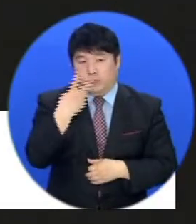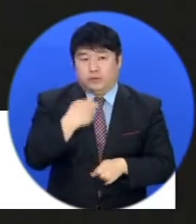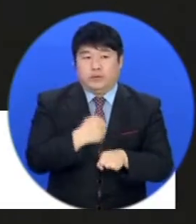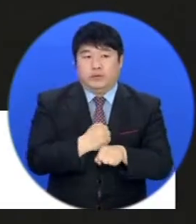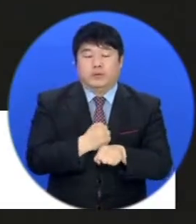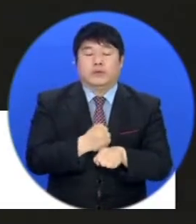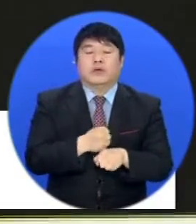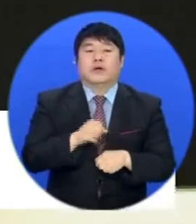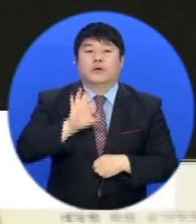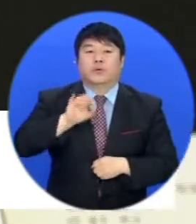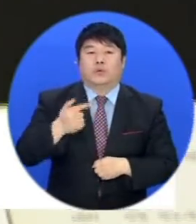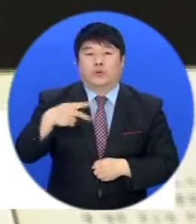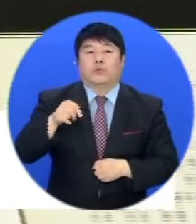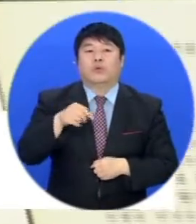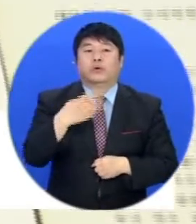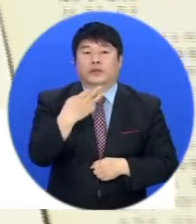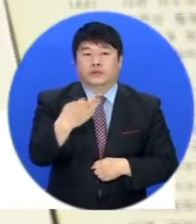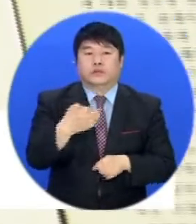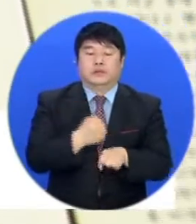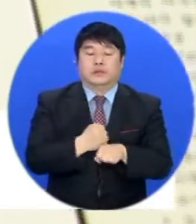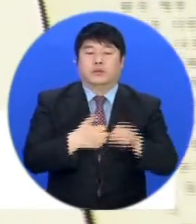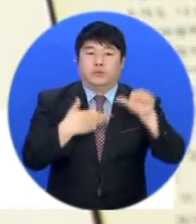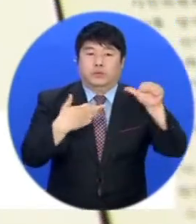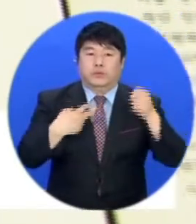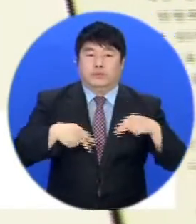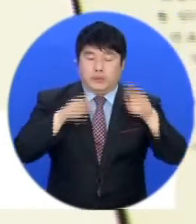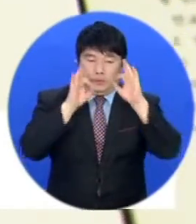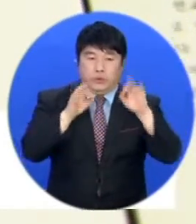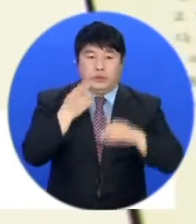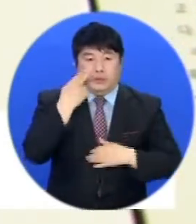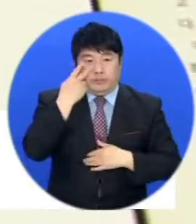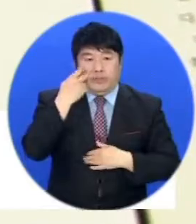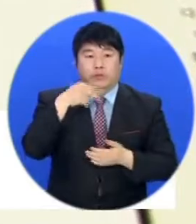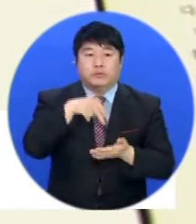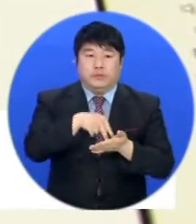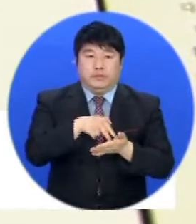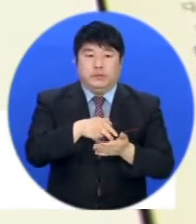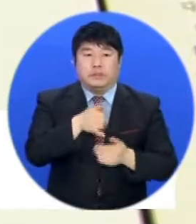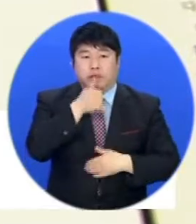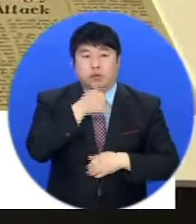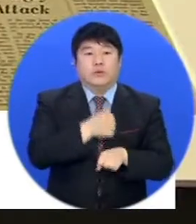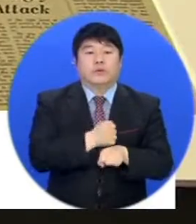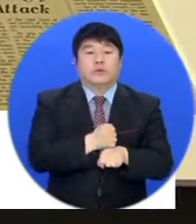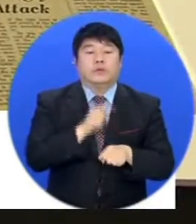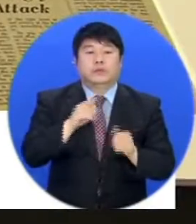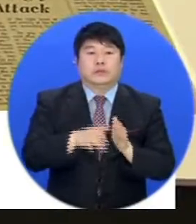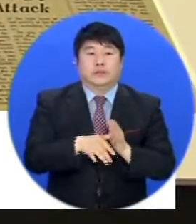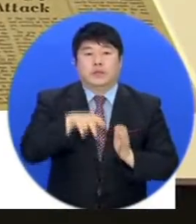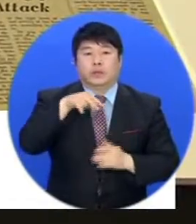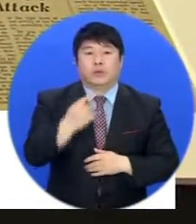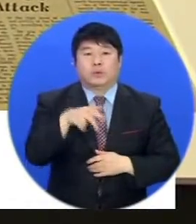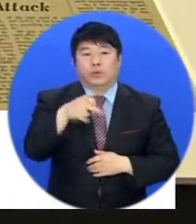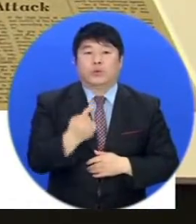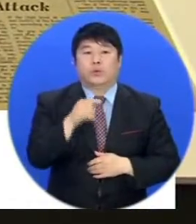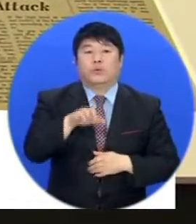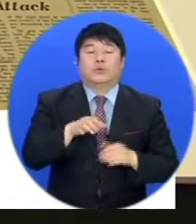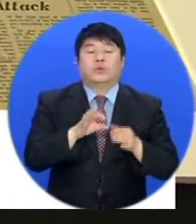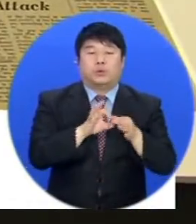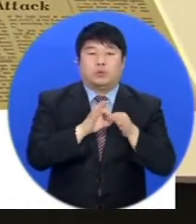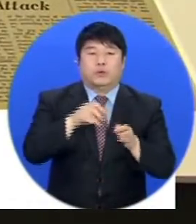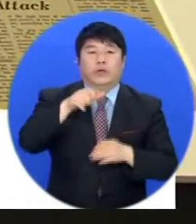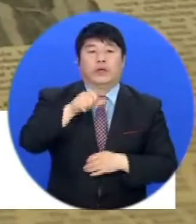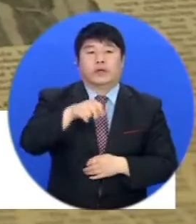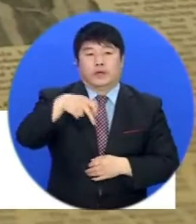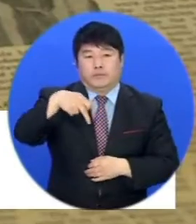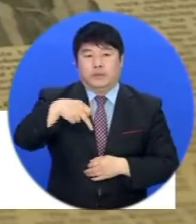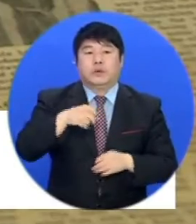원고 13점으로 5.18을 바라보는 미국의 시각이 반영돼 있고 당시 도쿄지국을 통해 AP통신